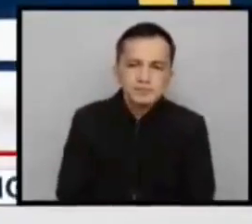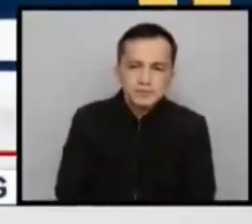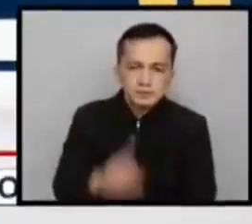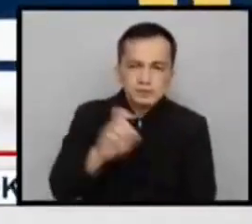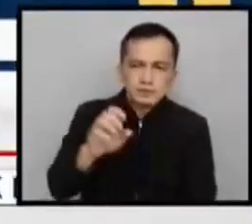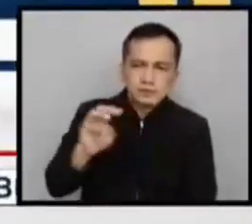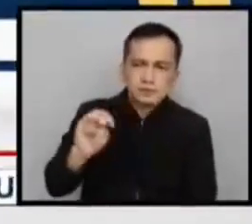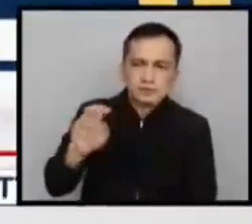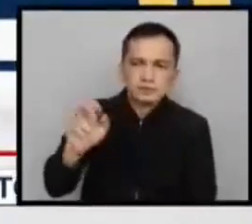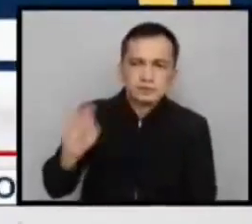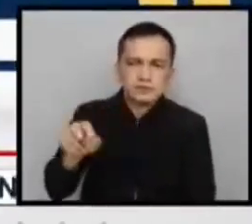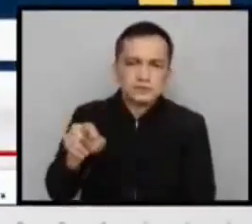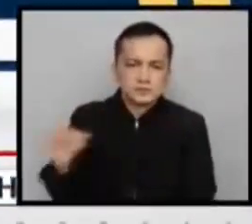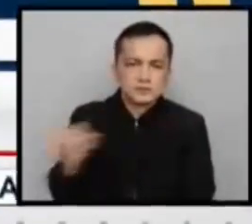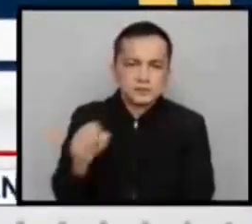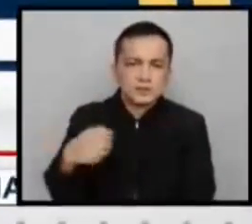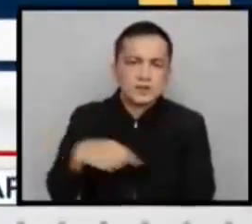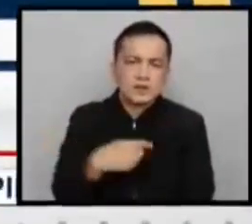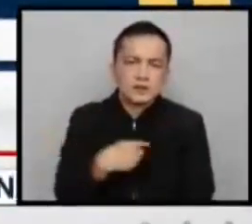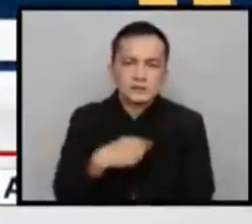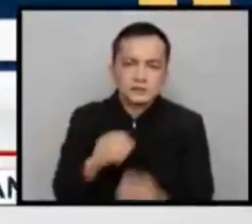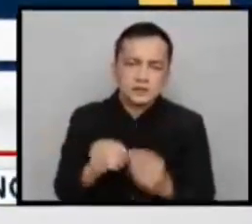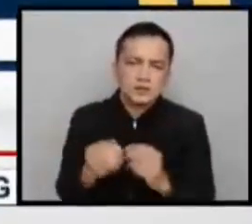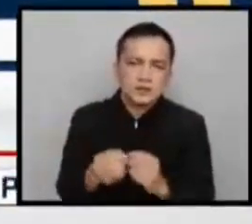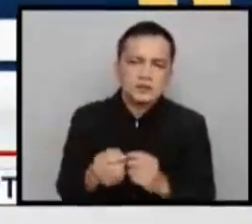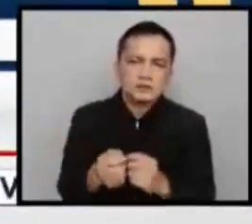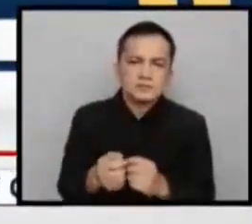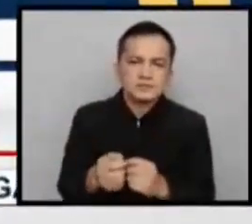ang nakuha natin sa Manila is nasa